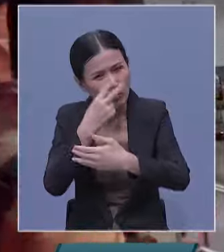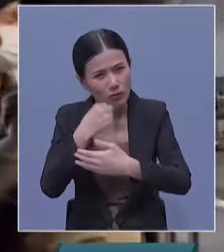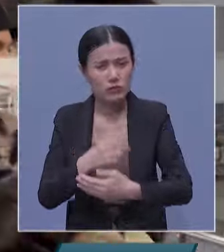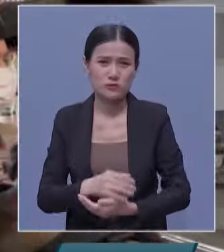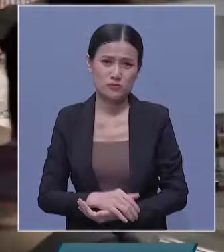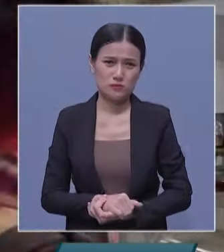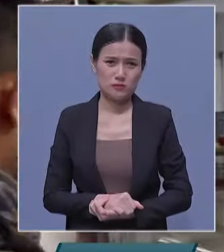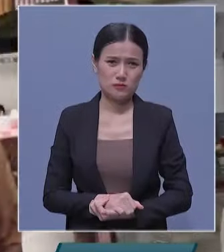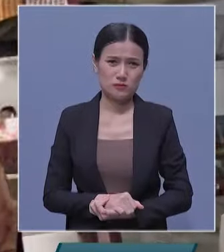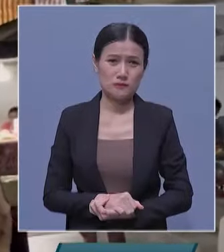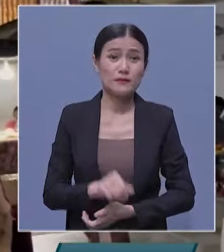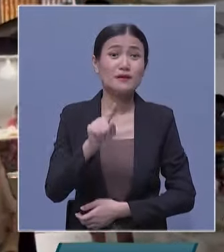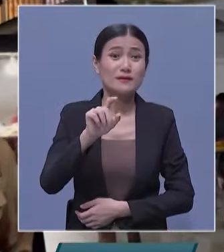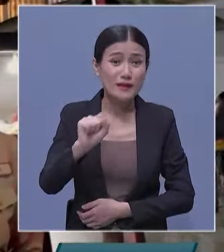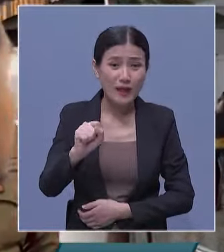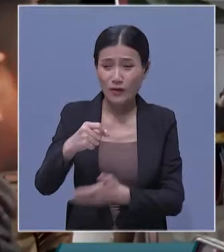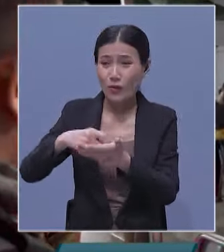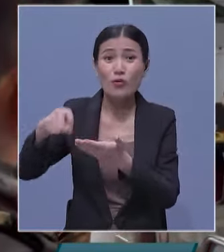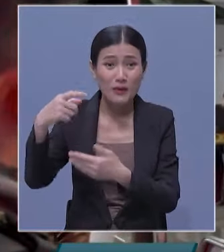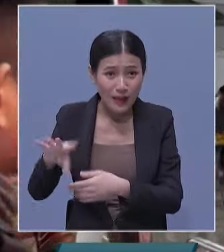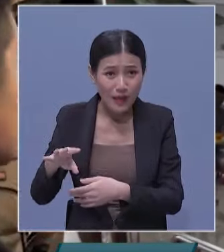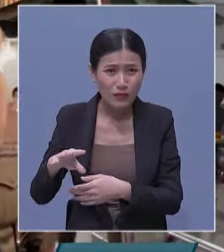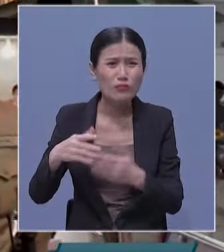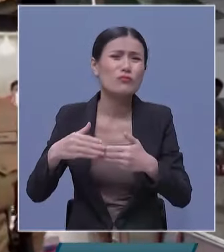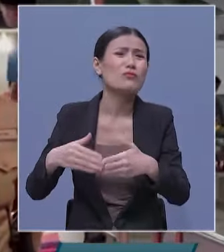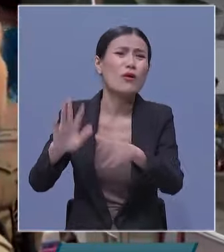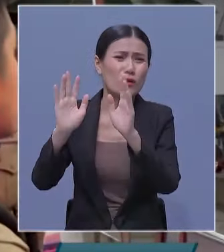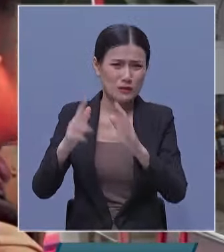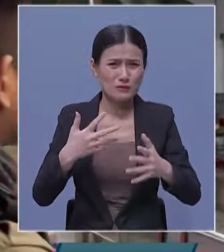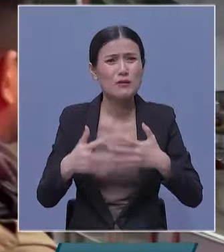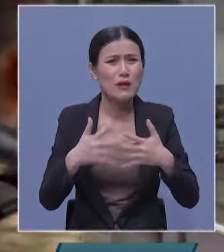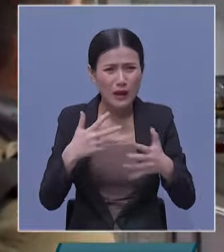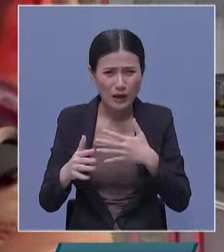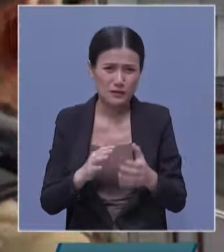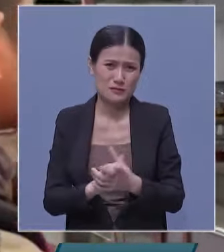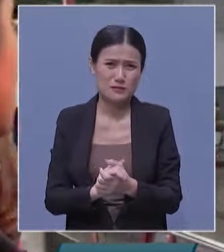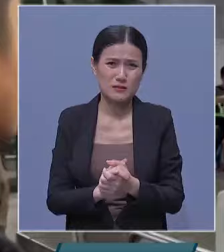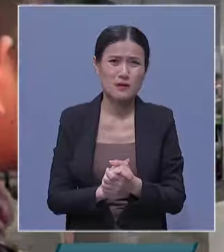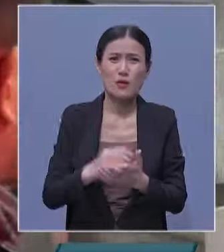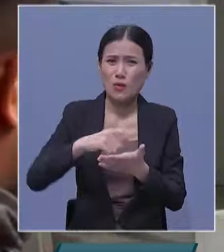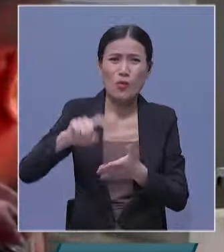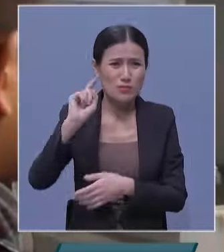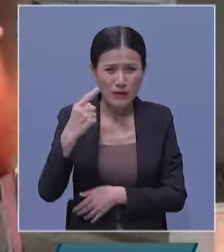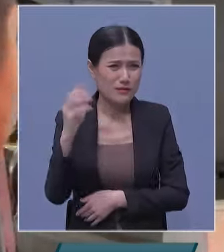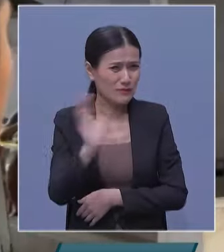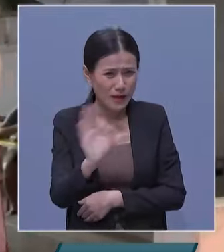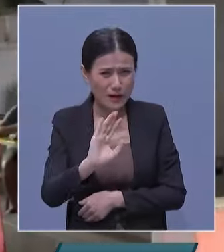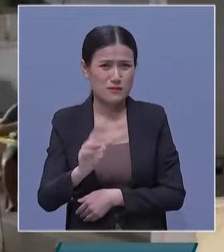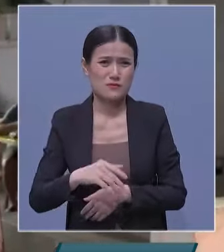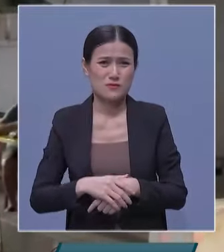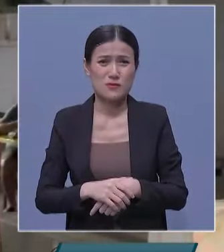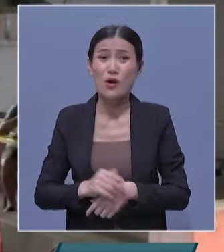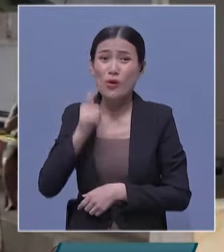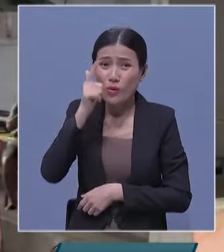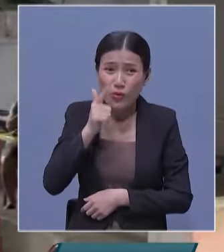นี้ไอ้แสนนึงอ่ะที่เสียไปแล้วก็ให้เสียไปเถอะไม่เป็นไรอย่าไปเสียเพิ่มแต่ระหว่างนั้นน่ะคุณลุง